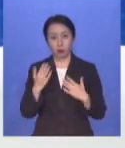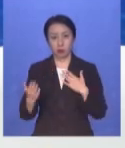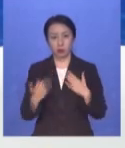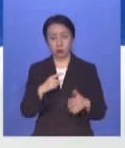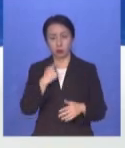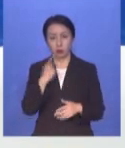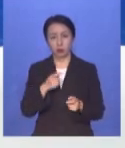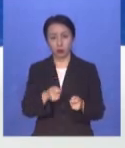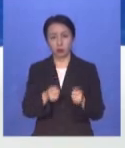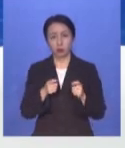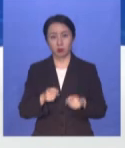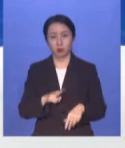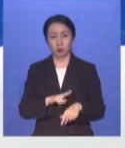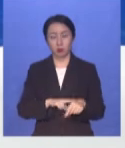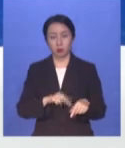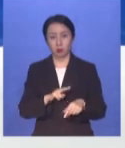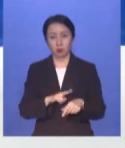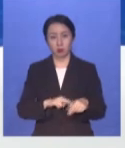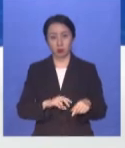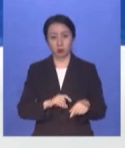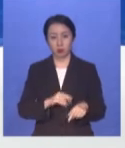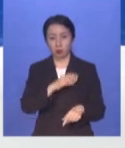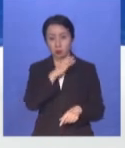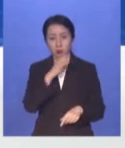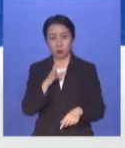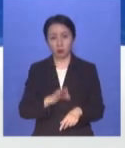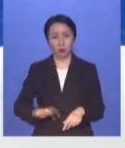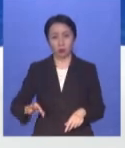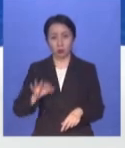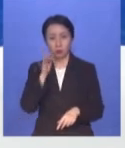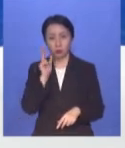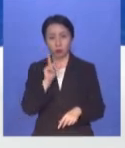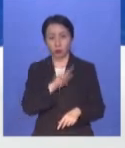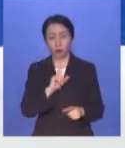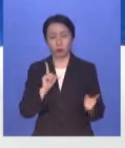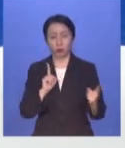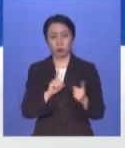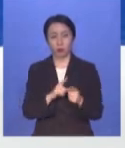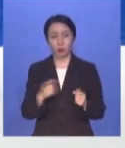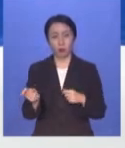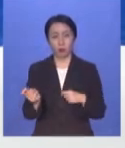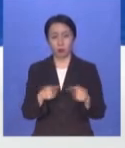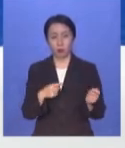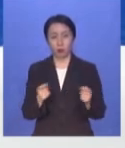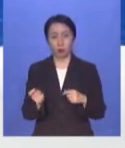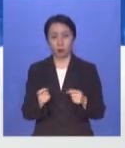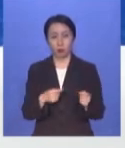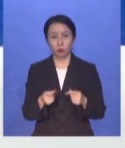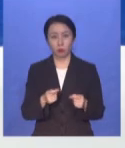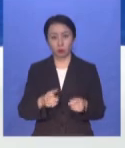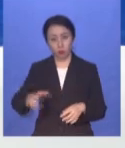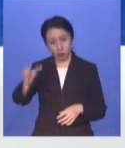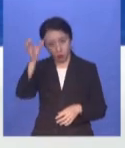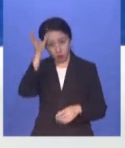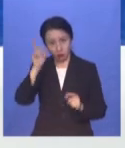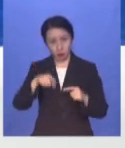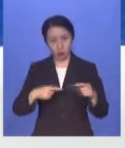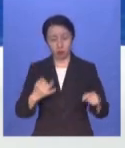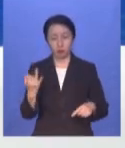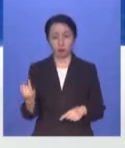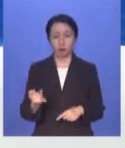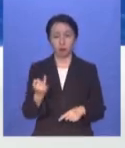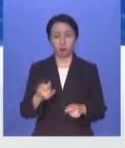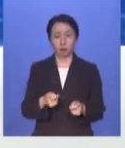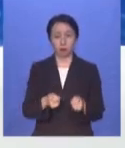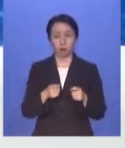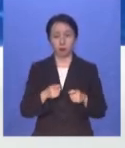и в их отношении говорили в департаменте полиции Северо-Казахстанской области в ходе рабочей встречи с руководством управления образования